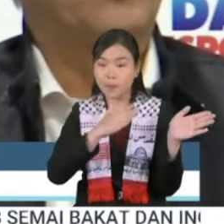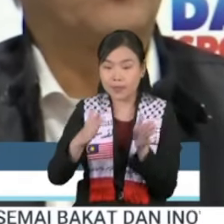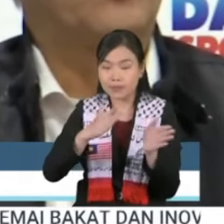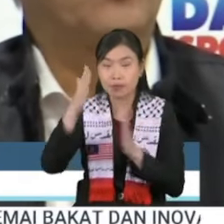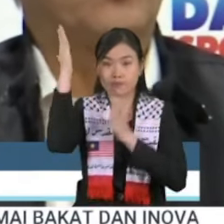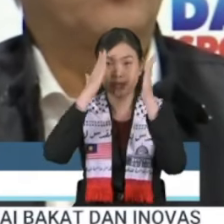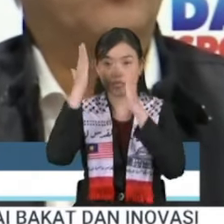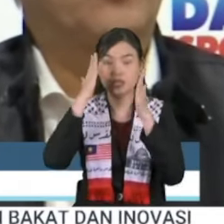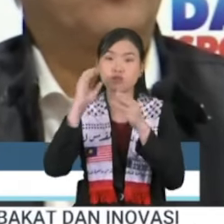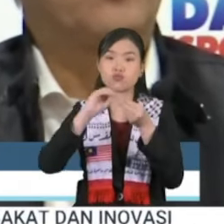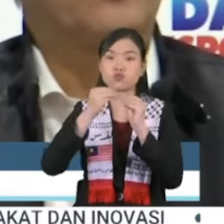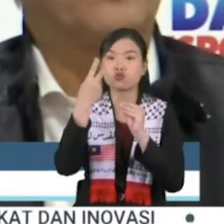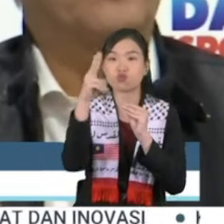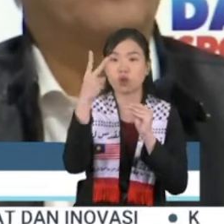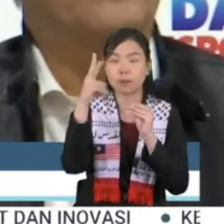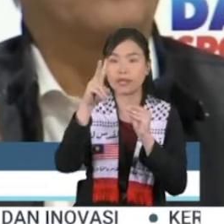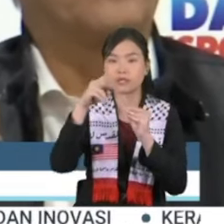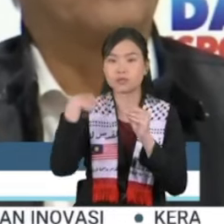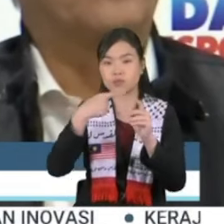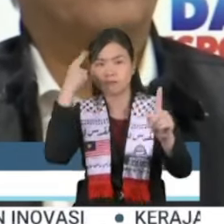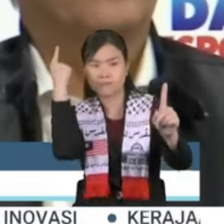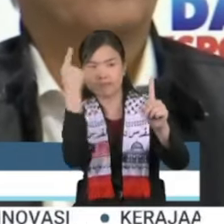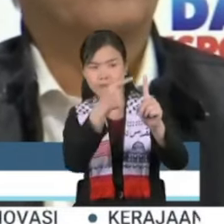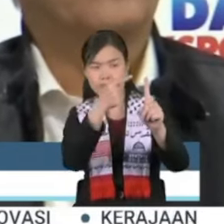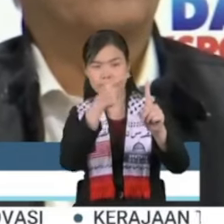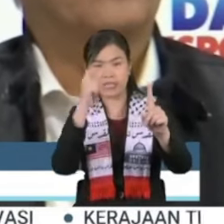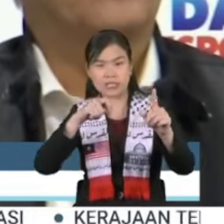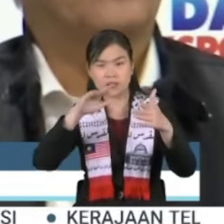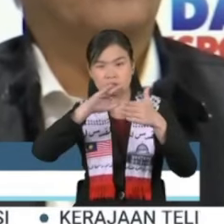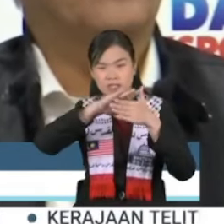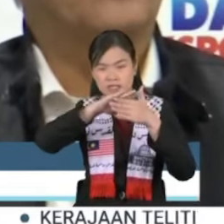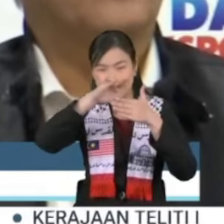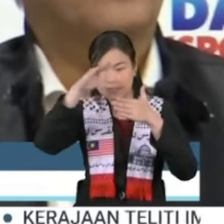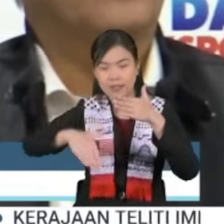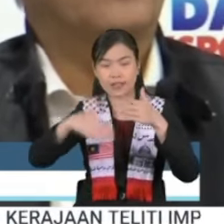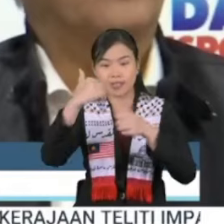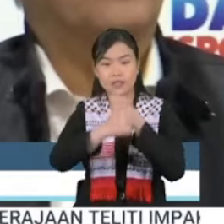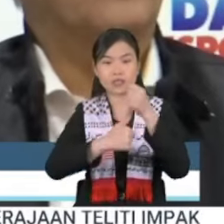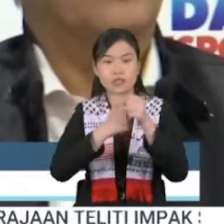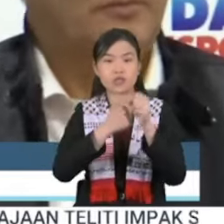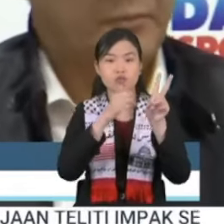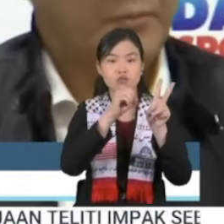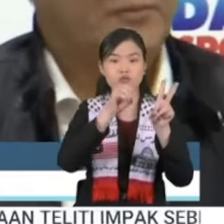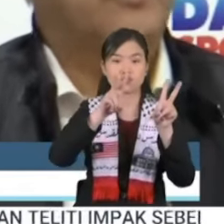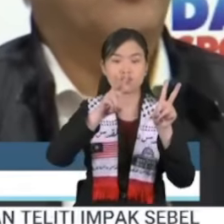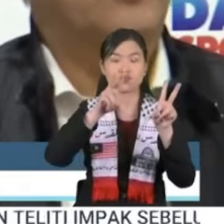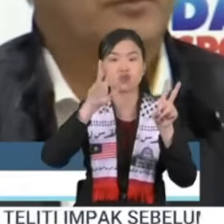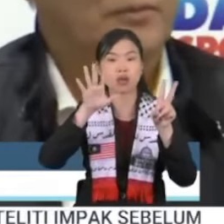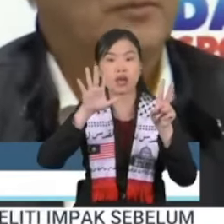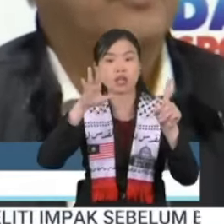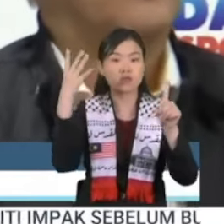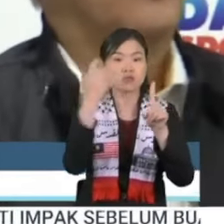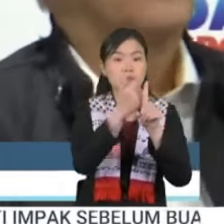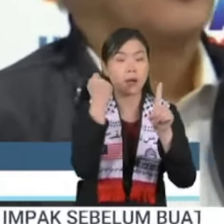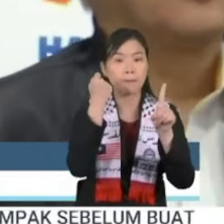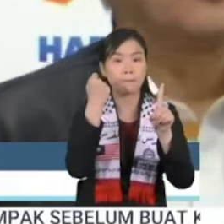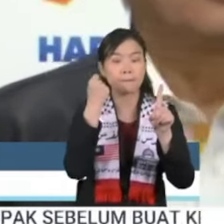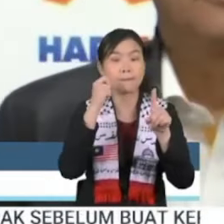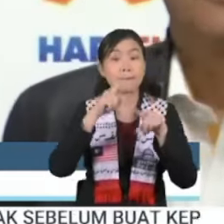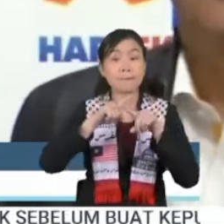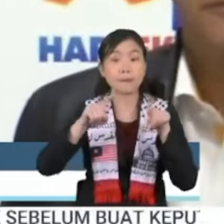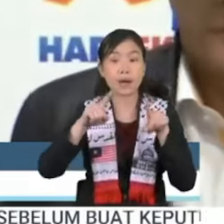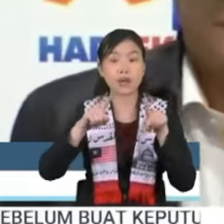Malaysia ke-12 disasarkan kita perlu capai pada akhir 2025 1.5 trilion. Tetapi kita dah capai